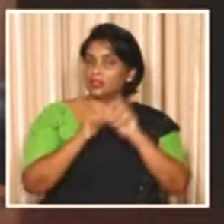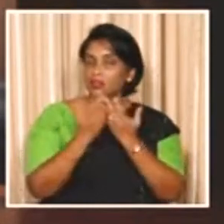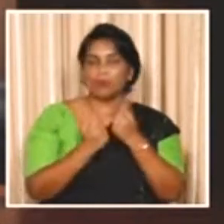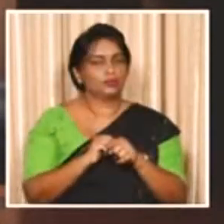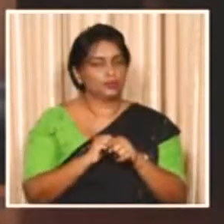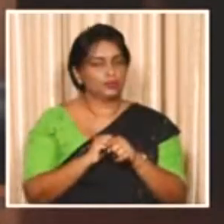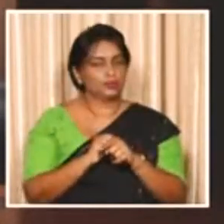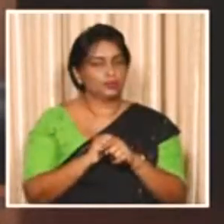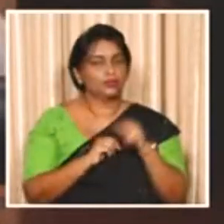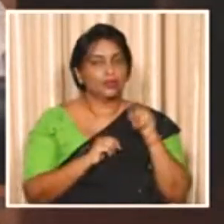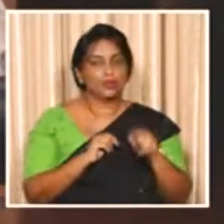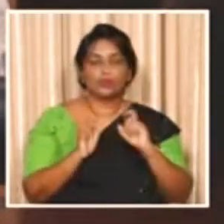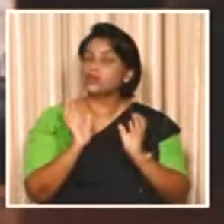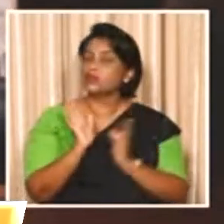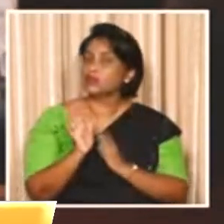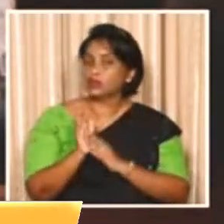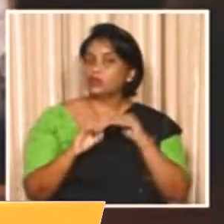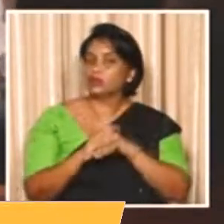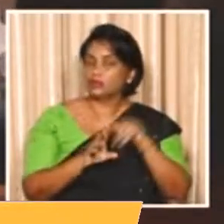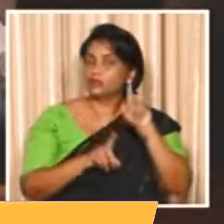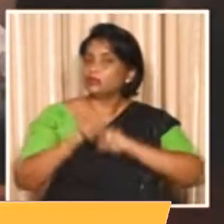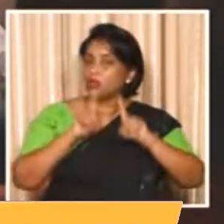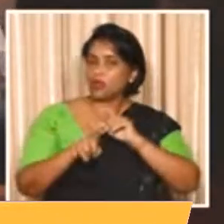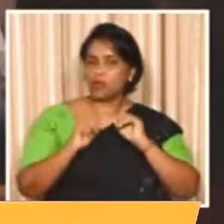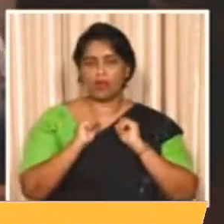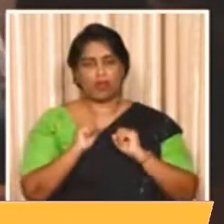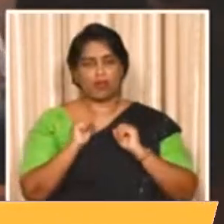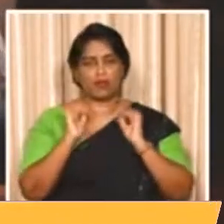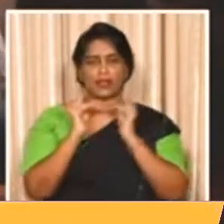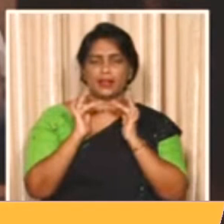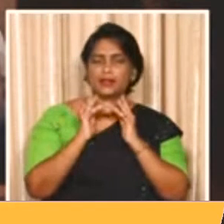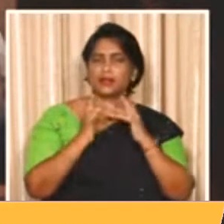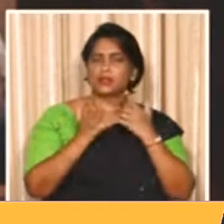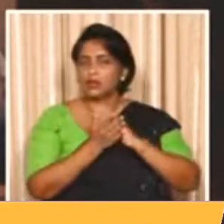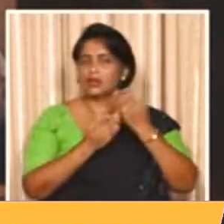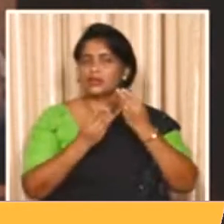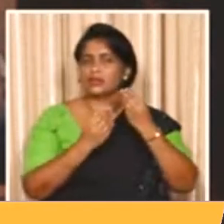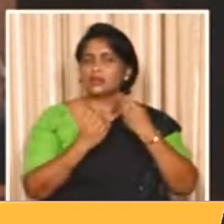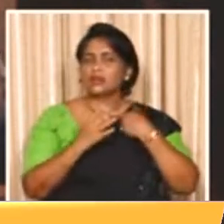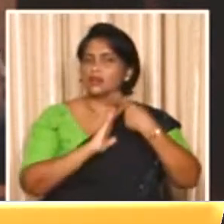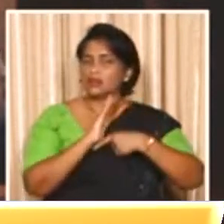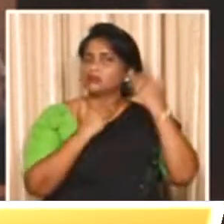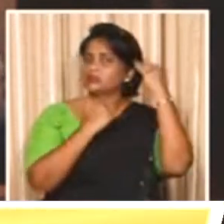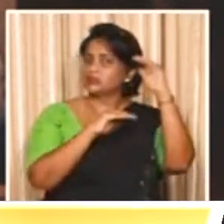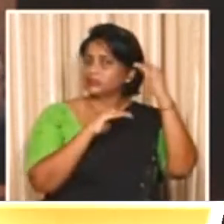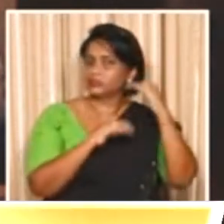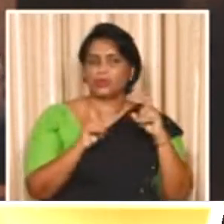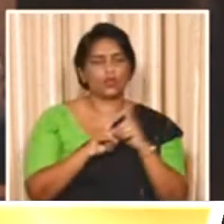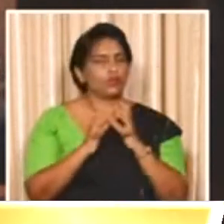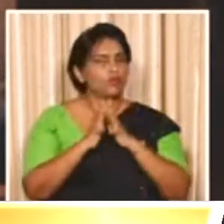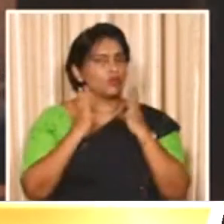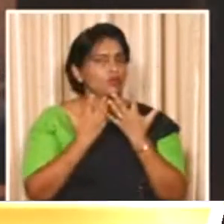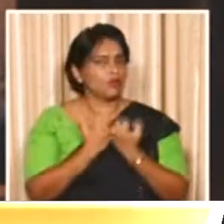ගරු මන්ත්‍රීතුමන්ලා මේ කාර්ක සභාව රැස්වලා අපි කොහොමද අන්තර්ජාලය හරහා භාණ්ඩ හා සේවා අපේ රටින් අපනයනය කරලා වැඩි ඩොලර්